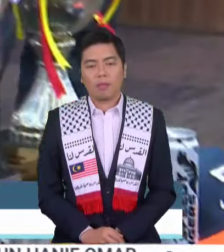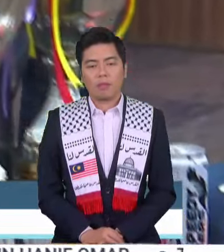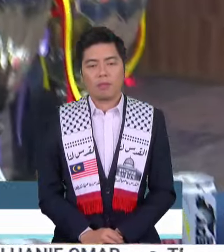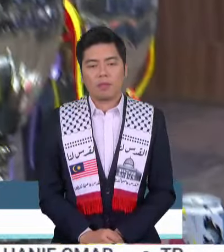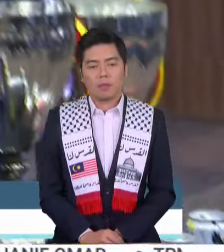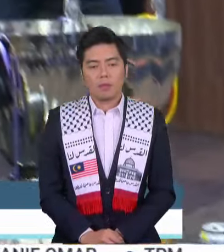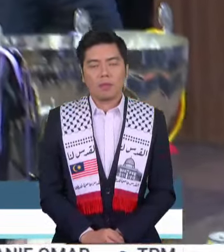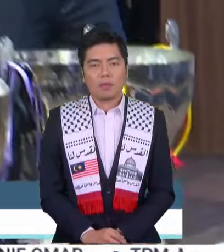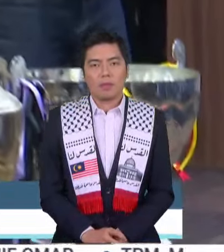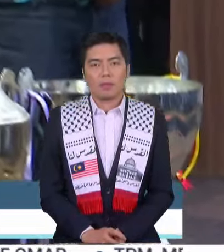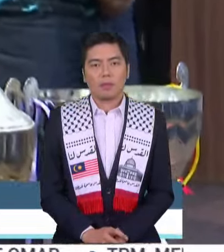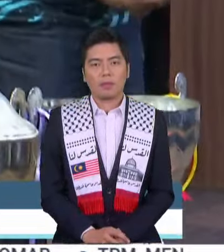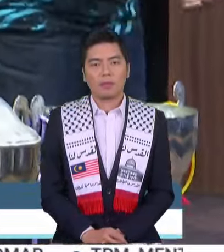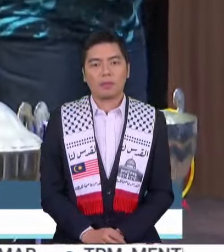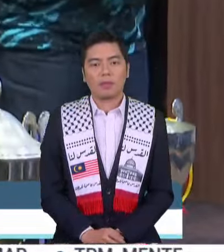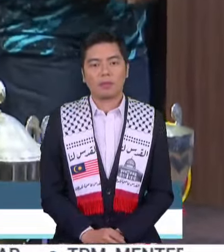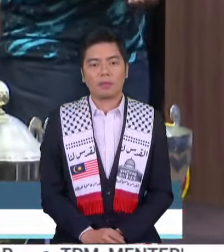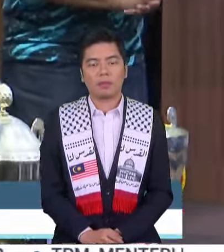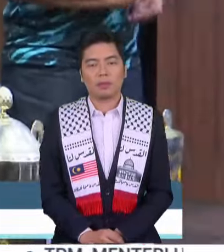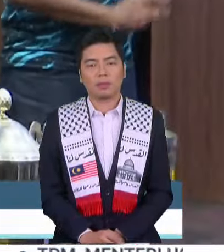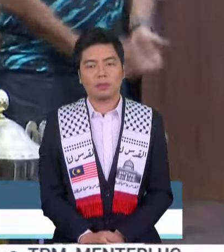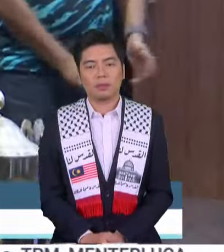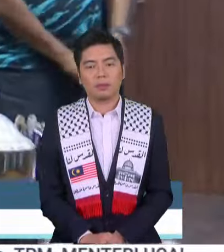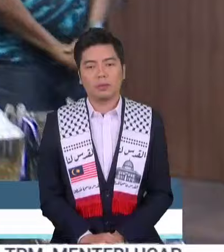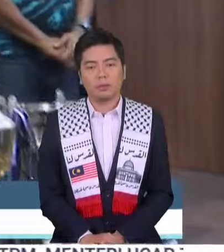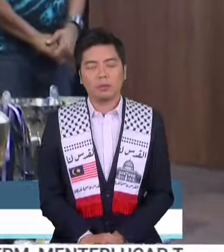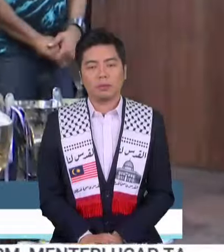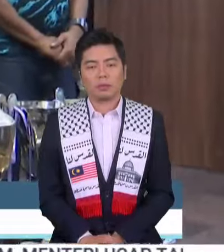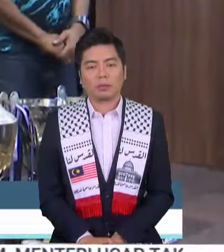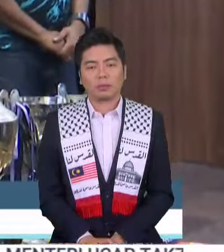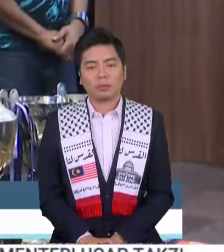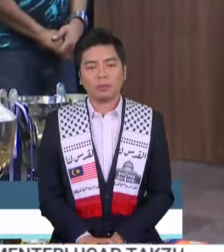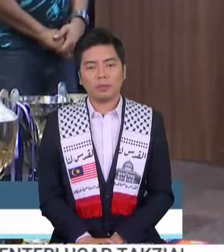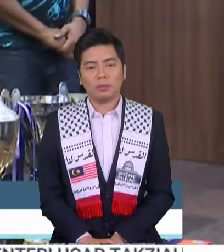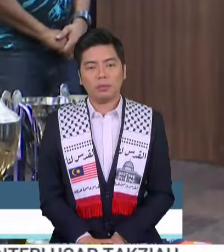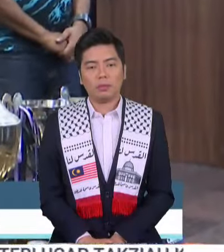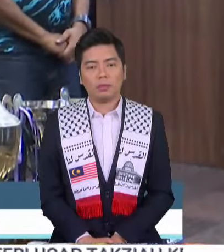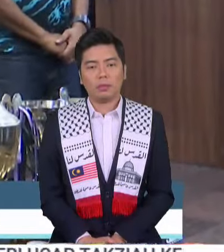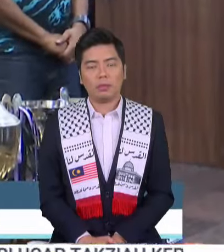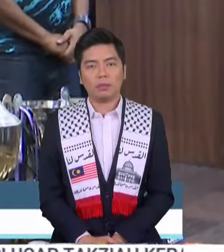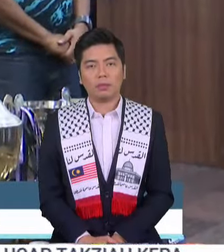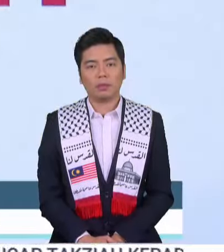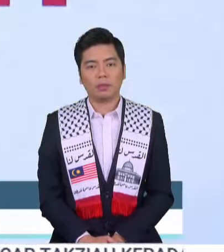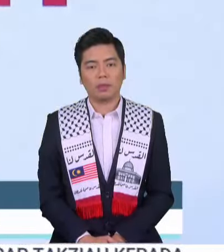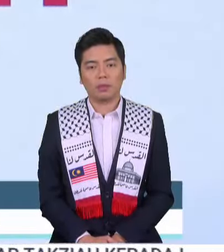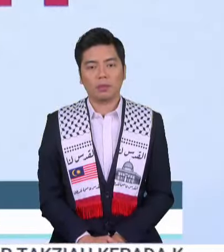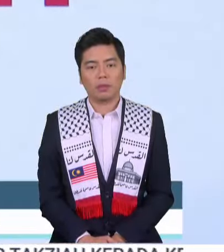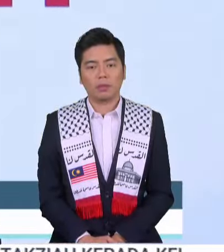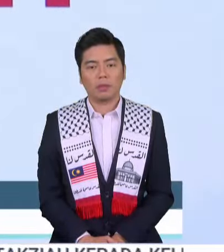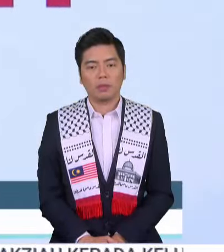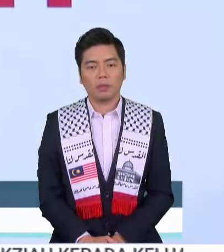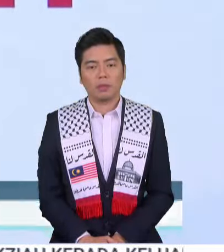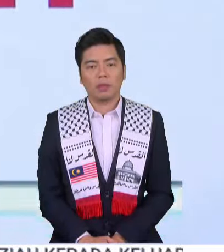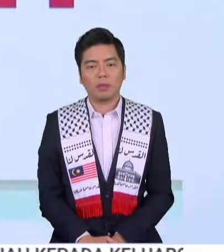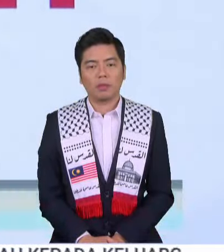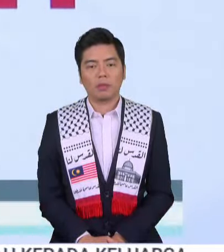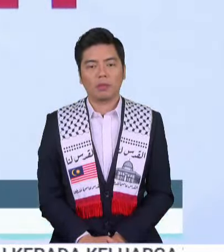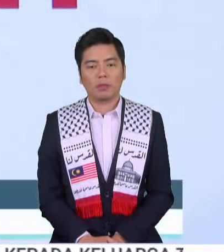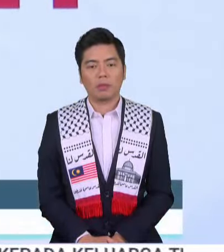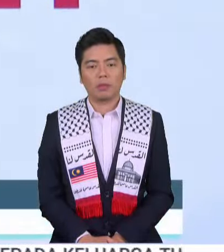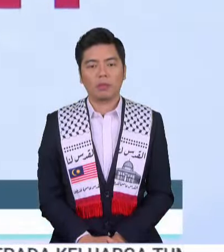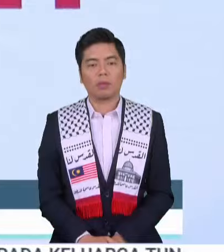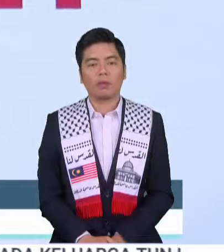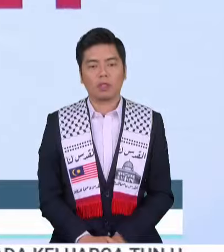Thank you very much. And before we start on in the PC press conference. Liga